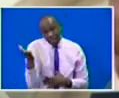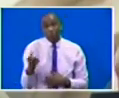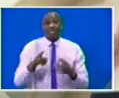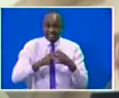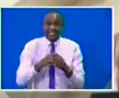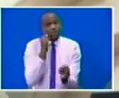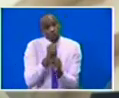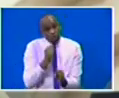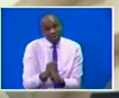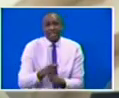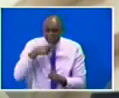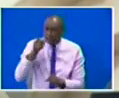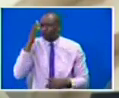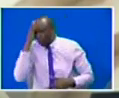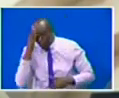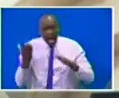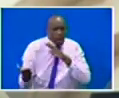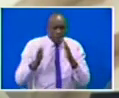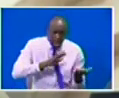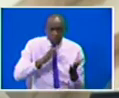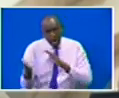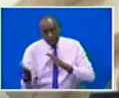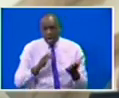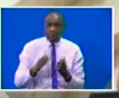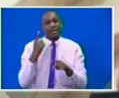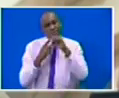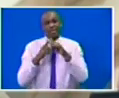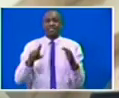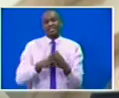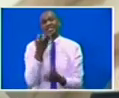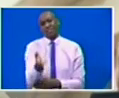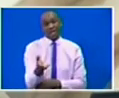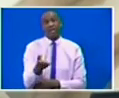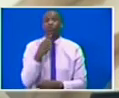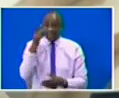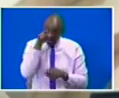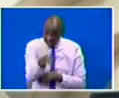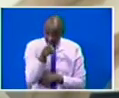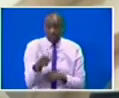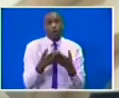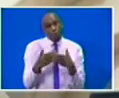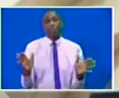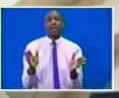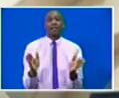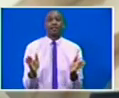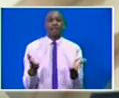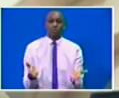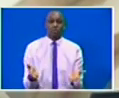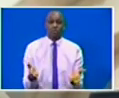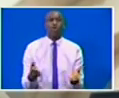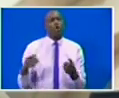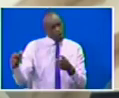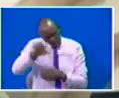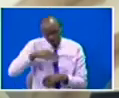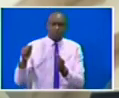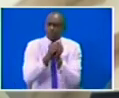kazi washike momentum. Na ndio tuwasema hii ni soft opening. Tuungane